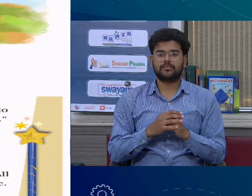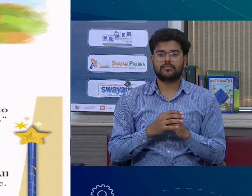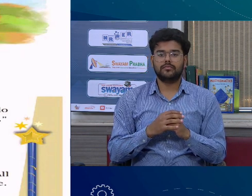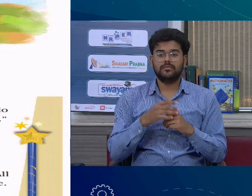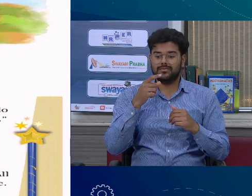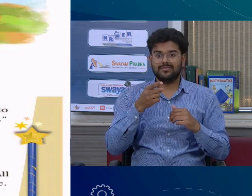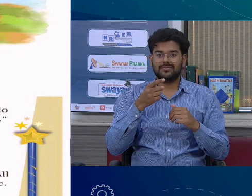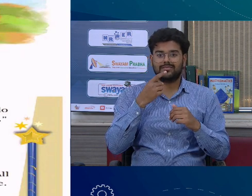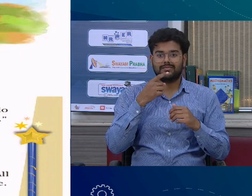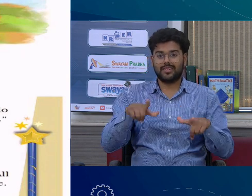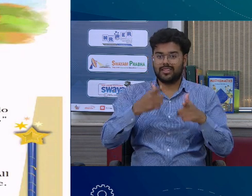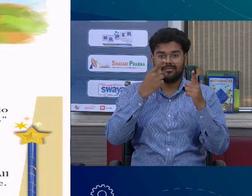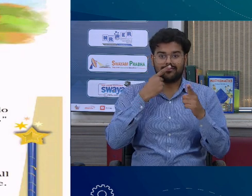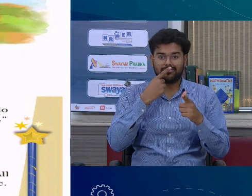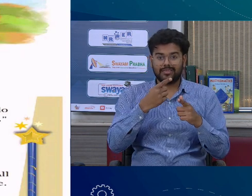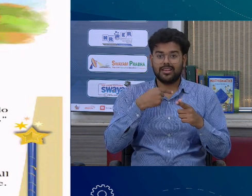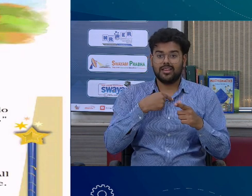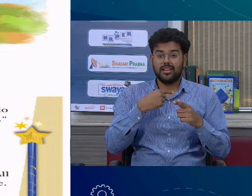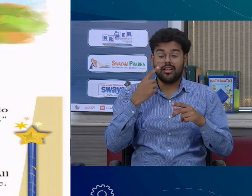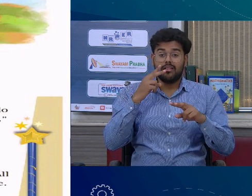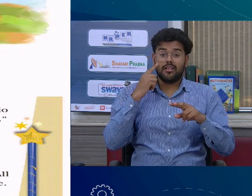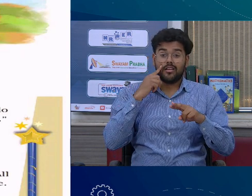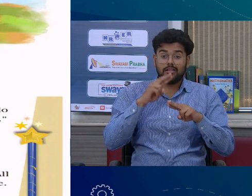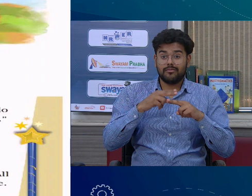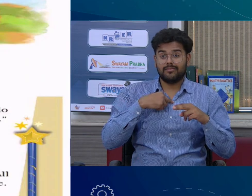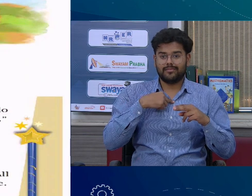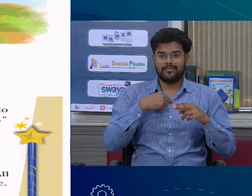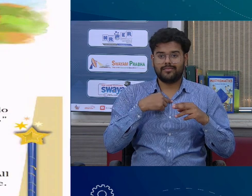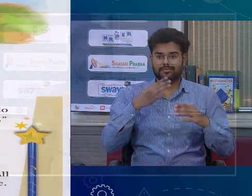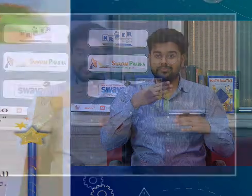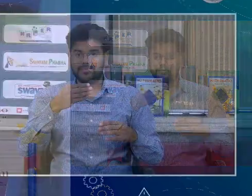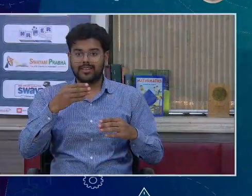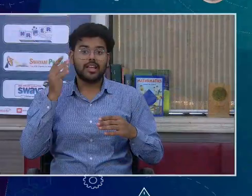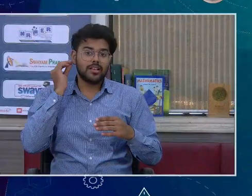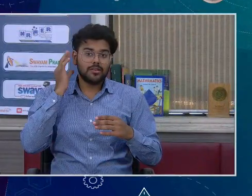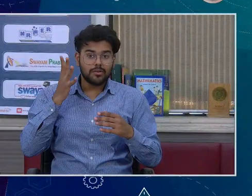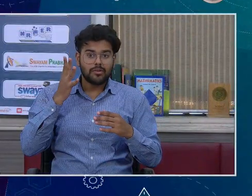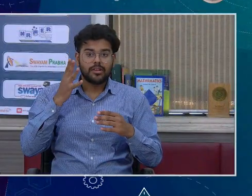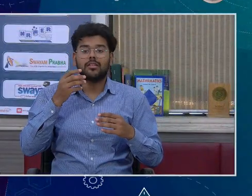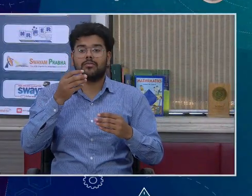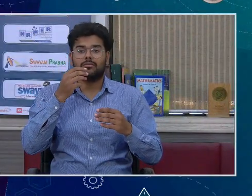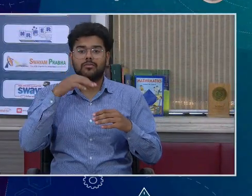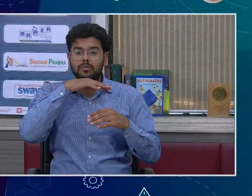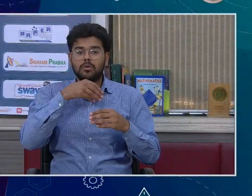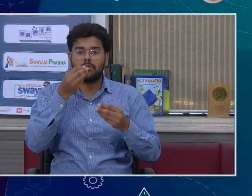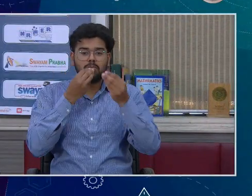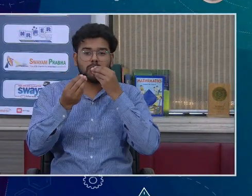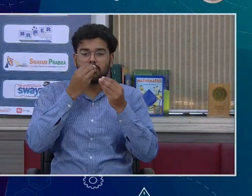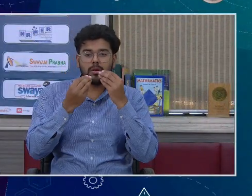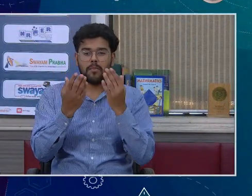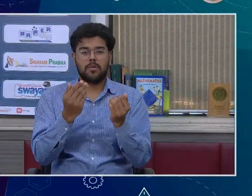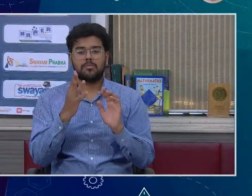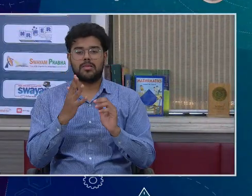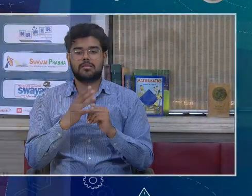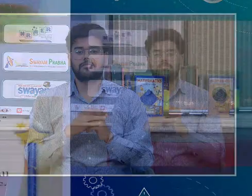नहीं होंगे, सोने के बने होते, क्योंकि अब सोने के पत्ते तो खाते नहीं है गोट्स. जी. The little